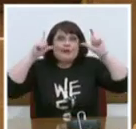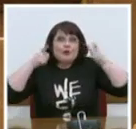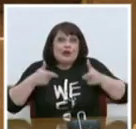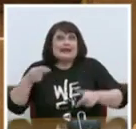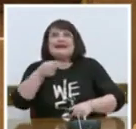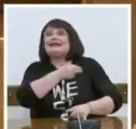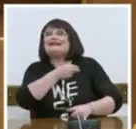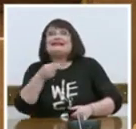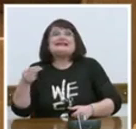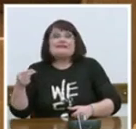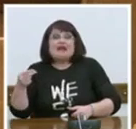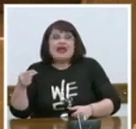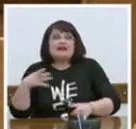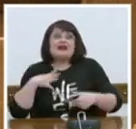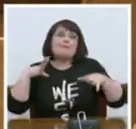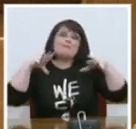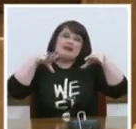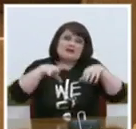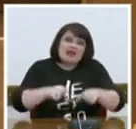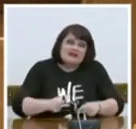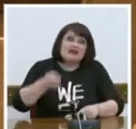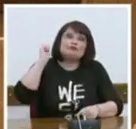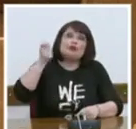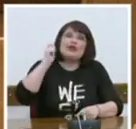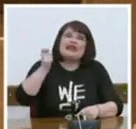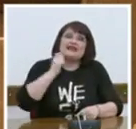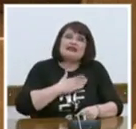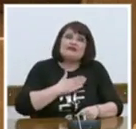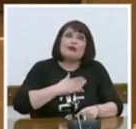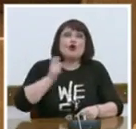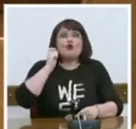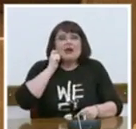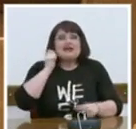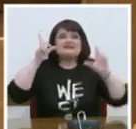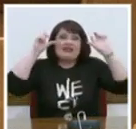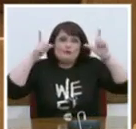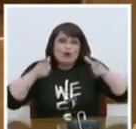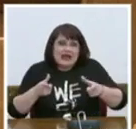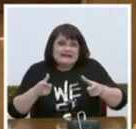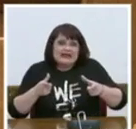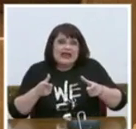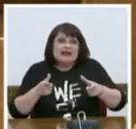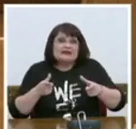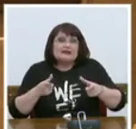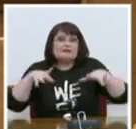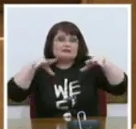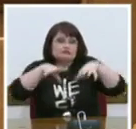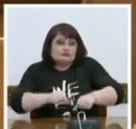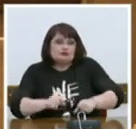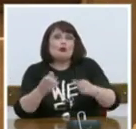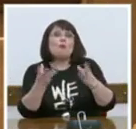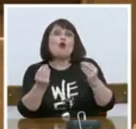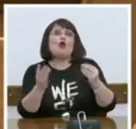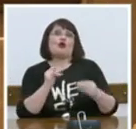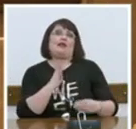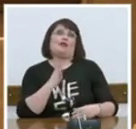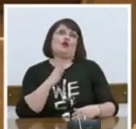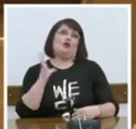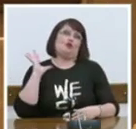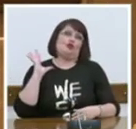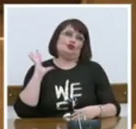Και σε μετάφραση, το πολίτευμά μας ονομάζεται δημοκρατία, γιατί η διοίκηση είναι στα χέρια των πολλών και όχι